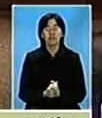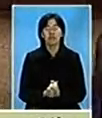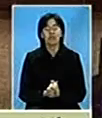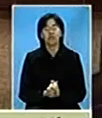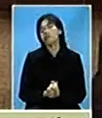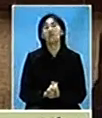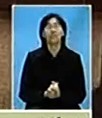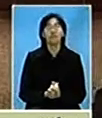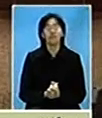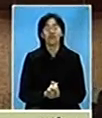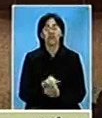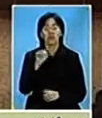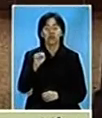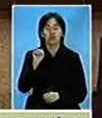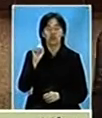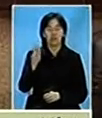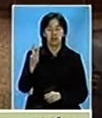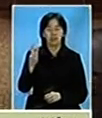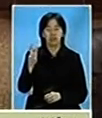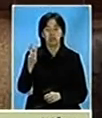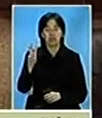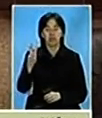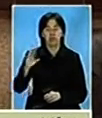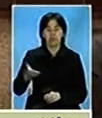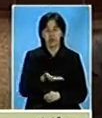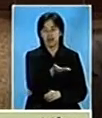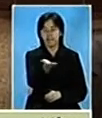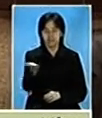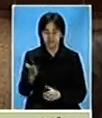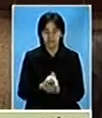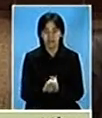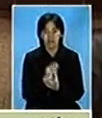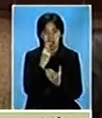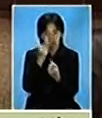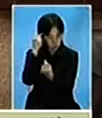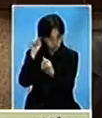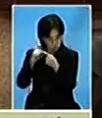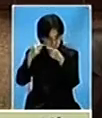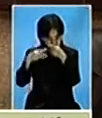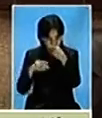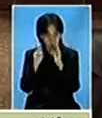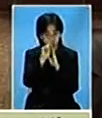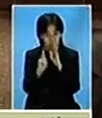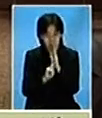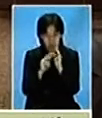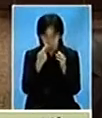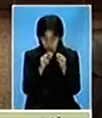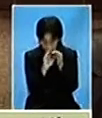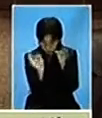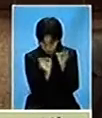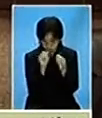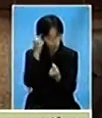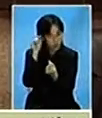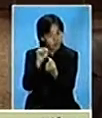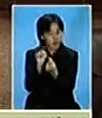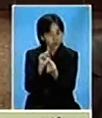านสมาชิกวุฒิสภาที่เคารพนะครับท่านกรุณาดูถึงวัตถุประสงค์หรือเจตนารมณ์ของกฎหมายนะครับเจตนารมณ์ของกฎ